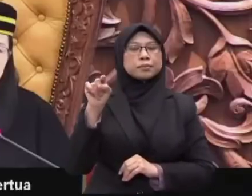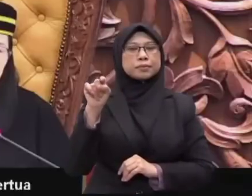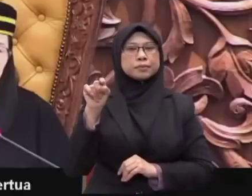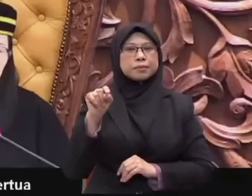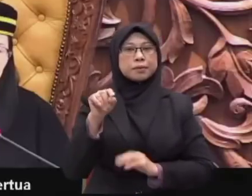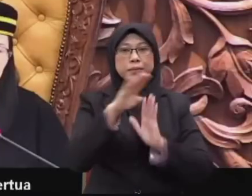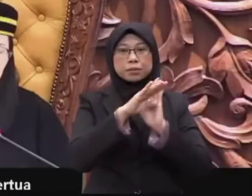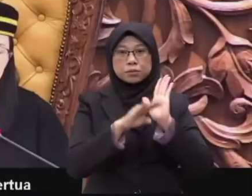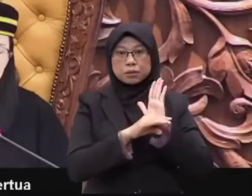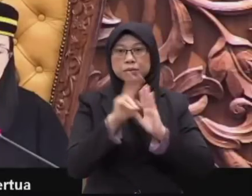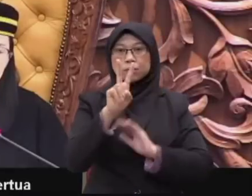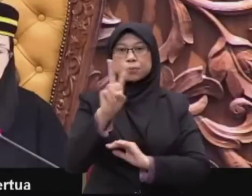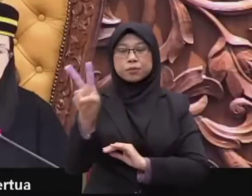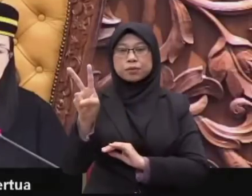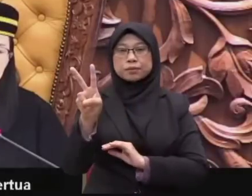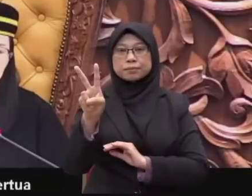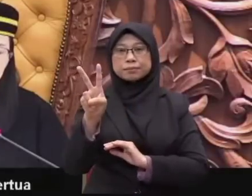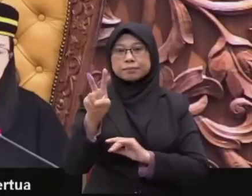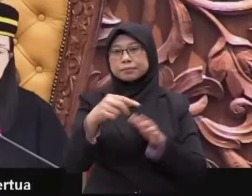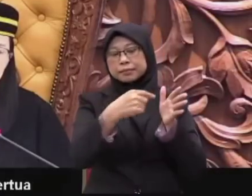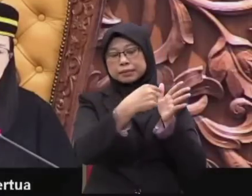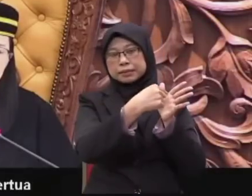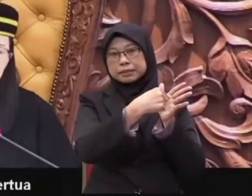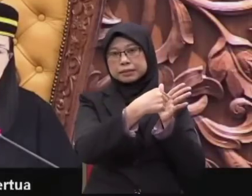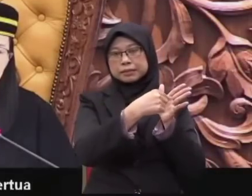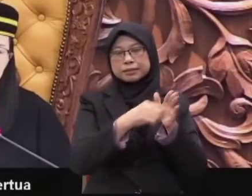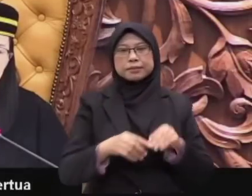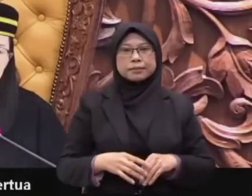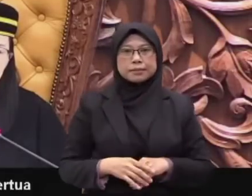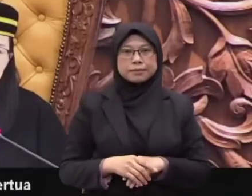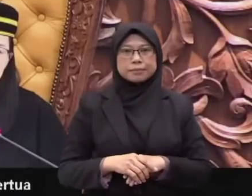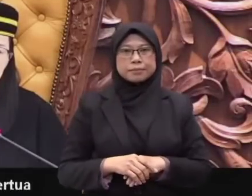22. Peraturan 22. Tuan Speaker.